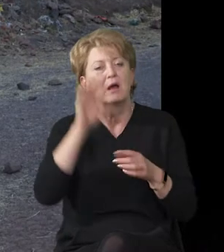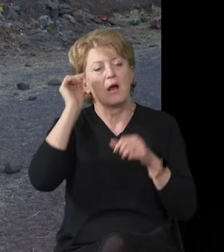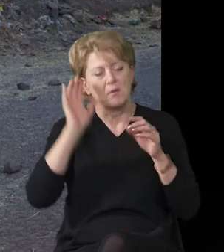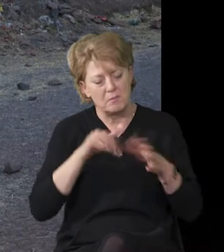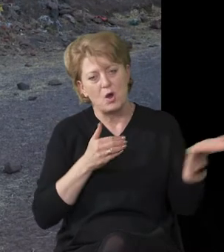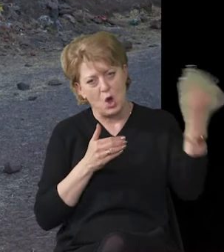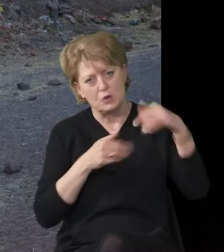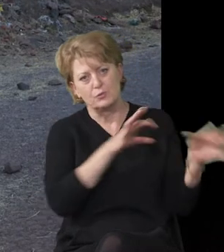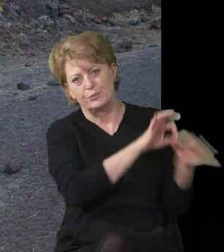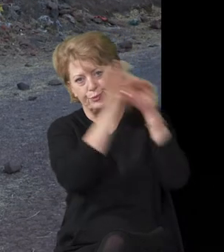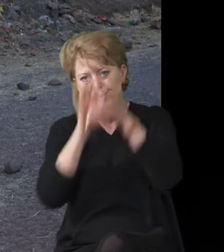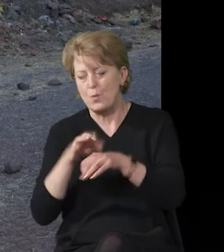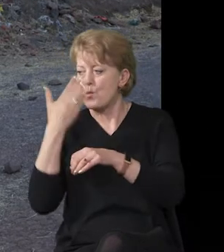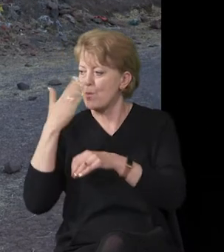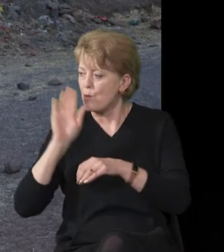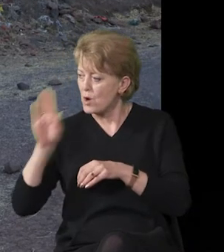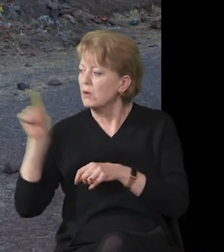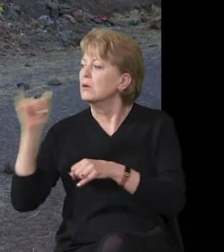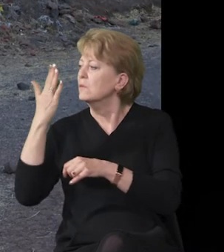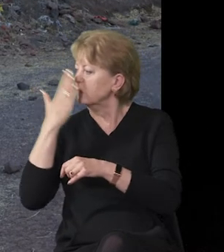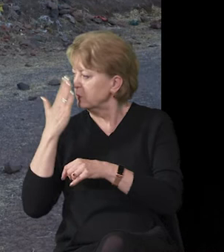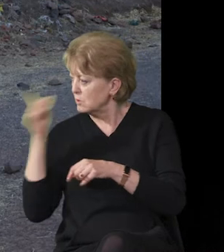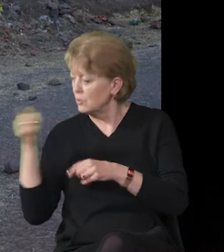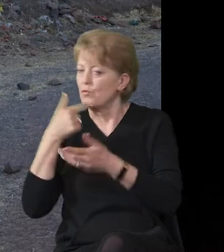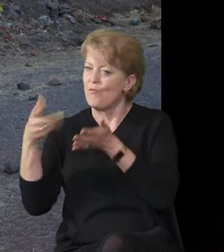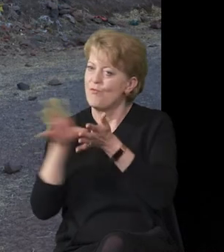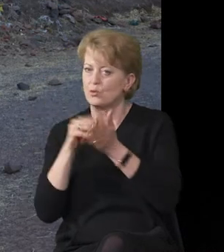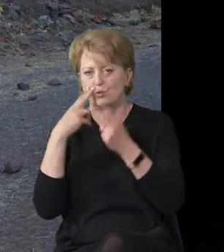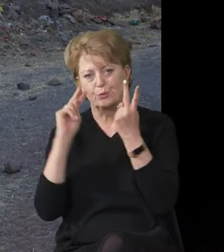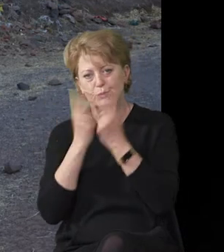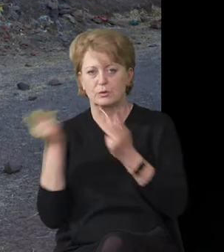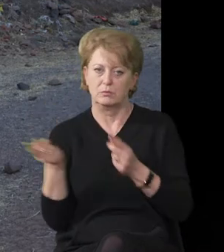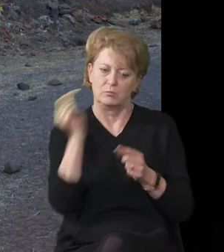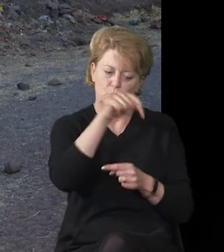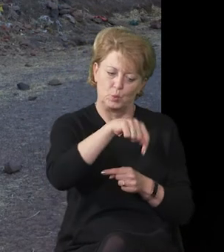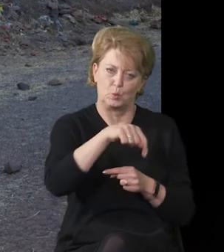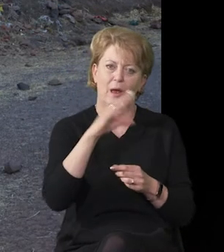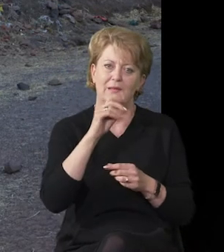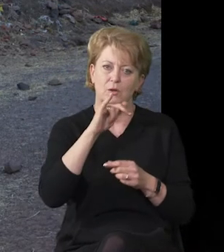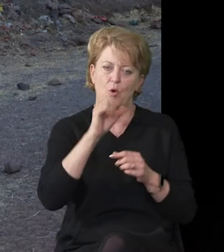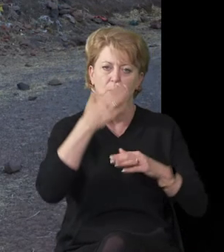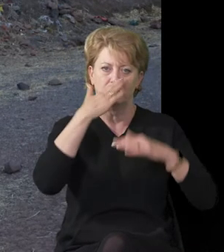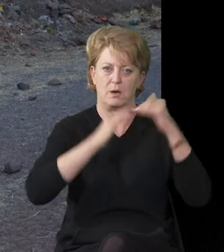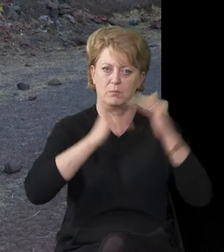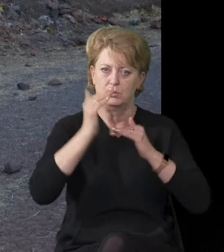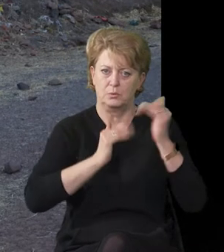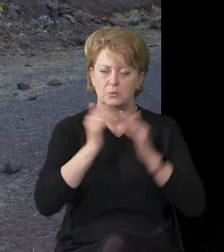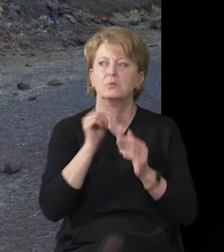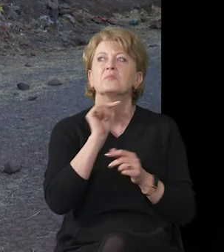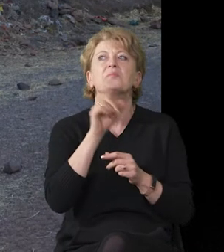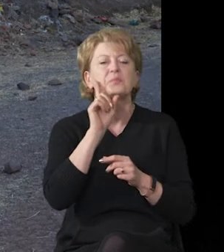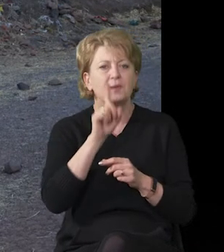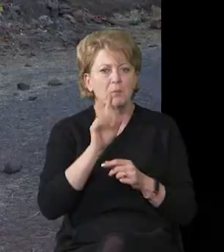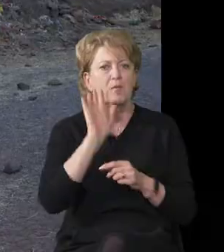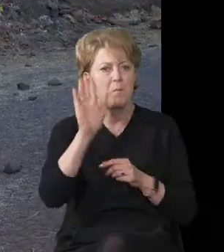oczywiście Lalibela to jest bardzo stara miejscowość, bardzo stare miasto. Oprócz kościołów znajdują się również takie tradycyjne, stare domy